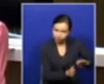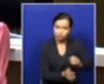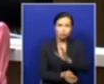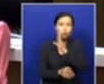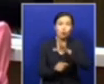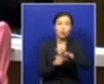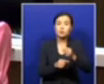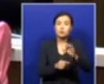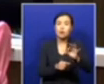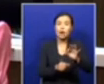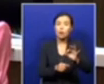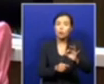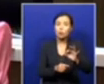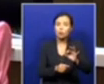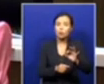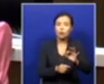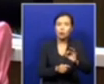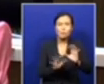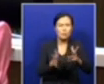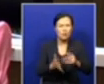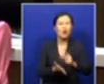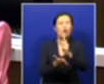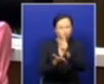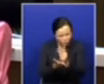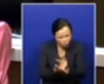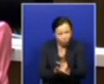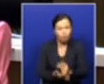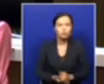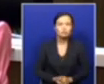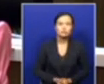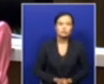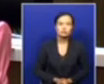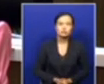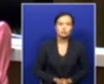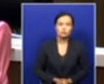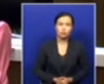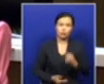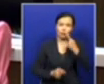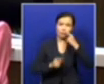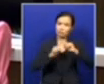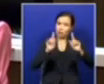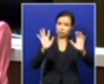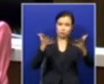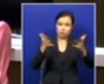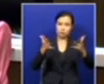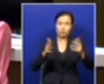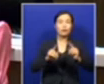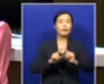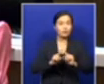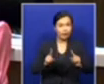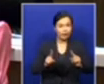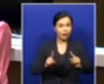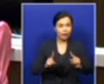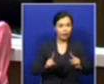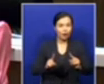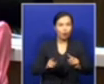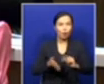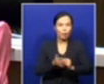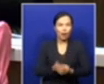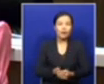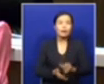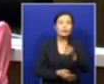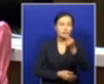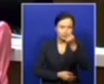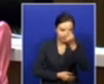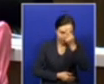ดไม่มีรัฐบาลลุงตู่ก็กู้เหมือนกันไม่ได้แปลกตรงไหนเพียงแต่ว่าเดชะบุญ